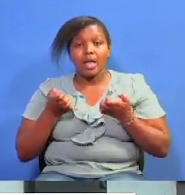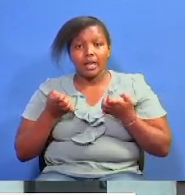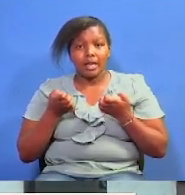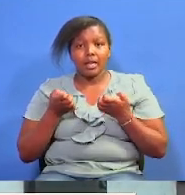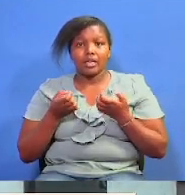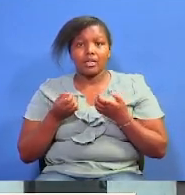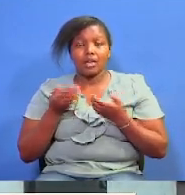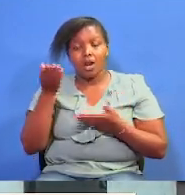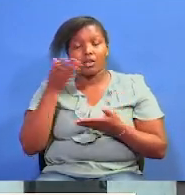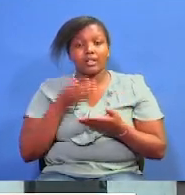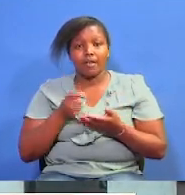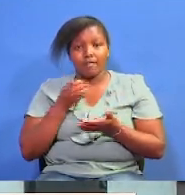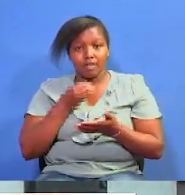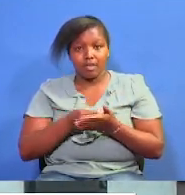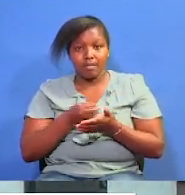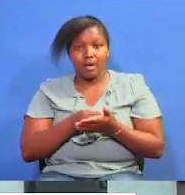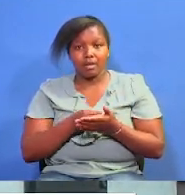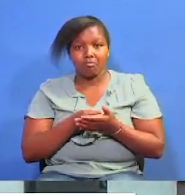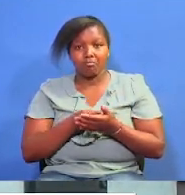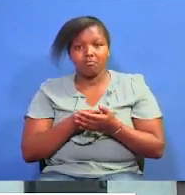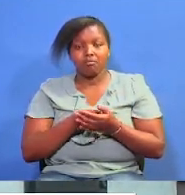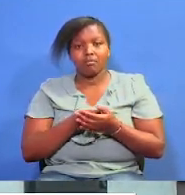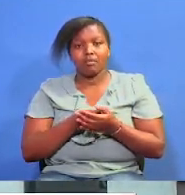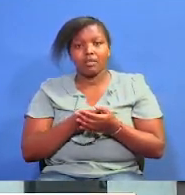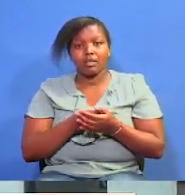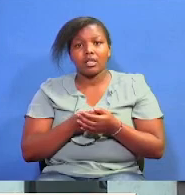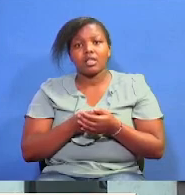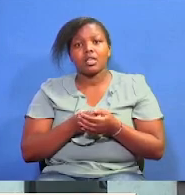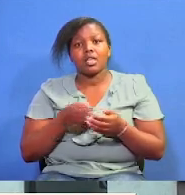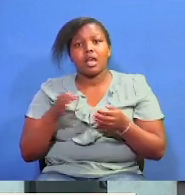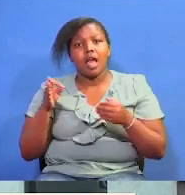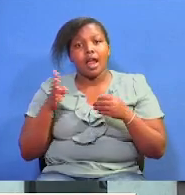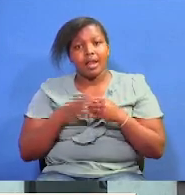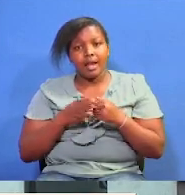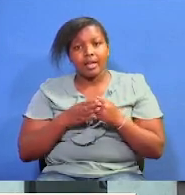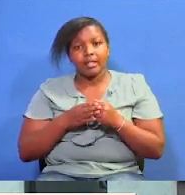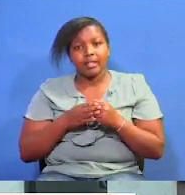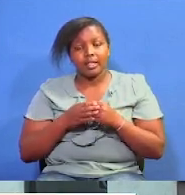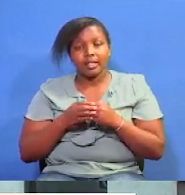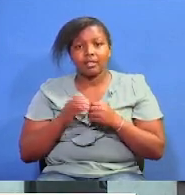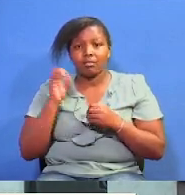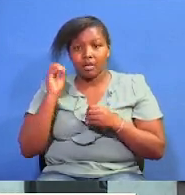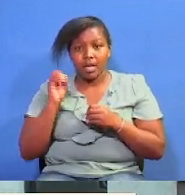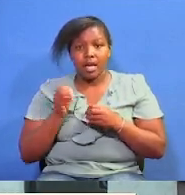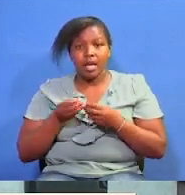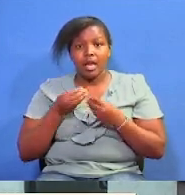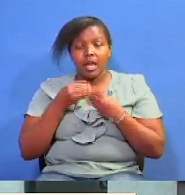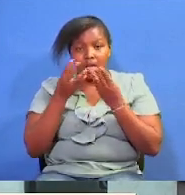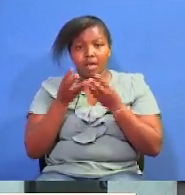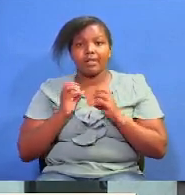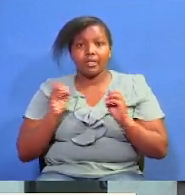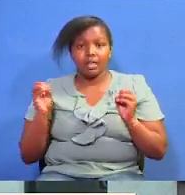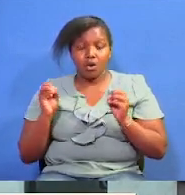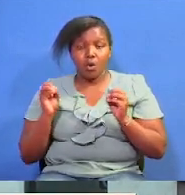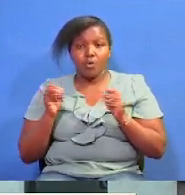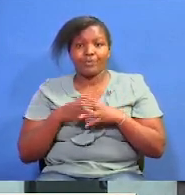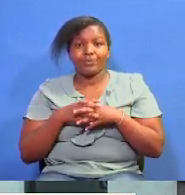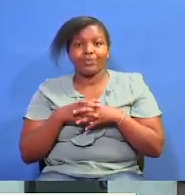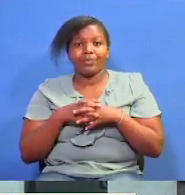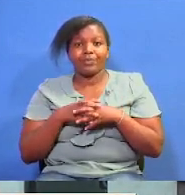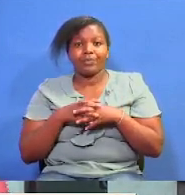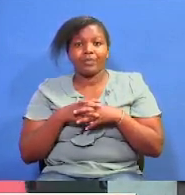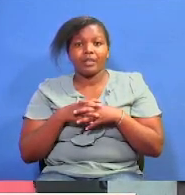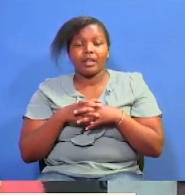miaka 65 anapewa pesa, but mtu wa 90 anakataa kupewa. Tu wamekuwa wakinugunika kila